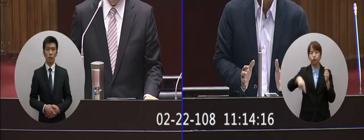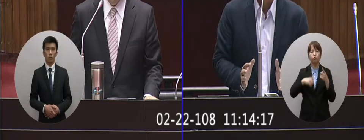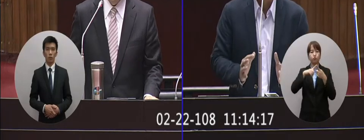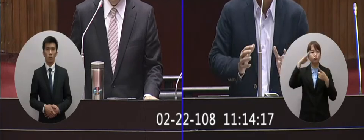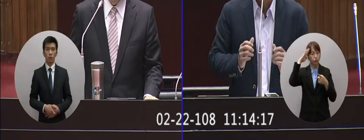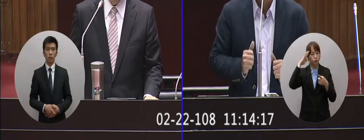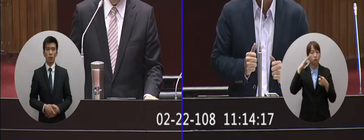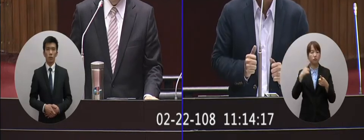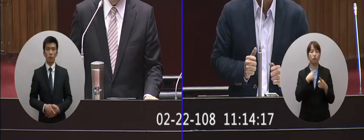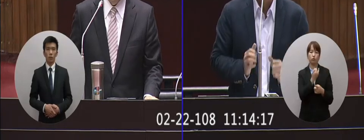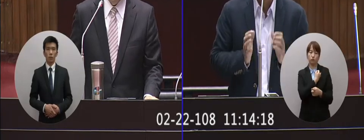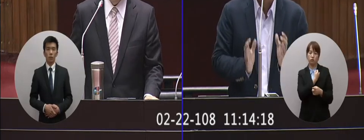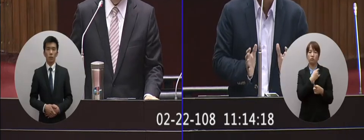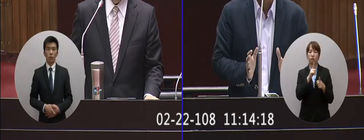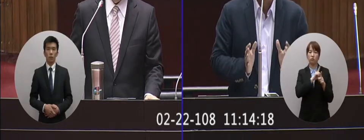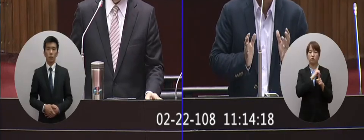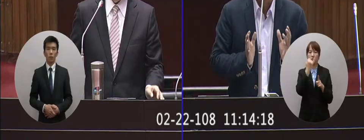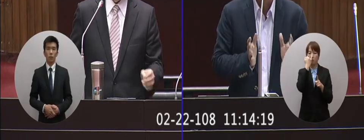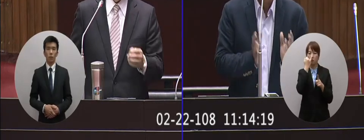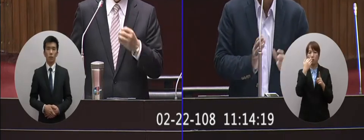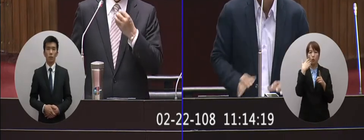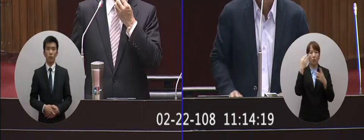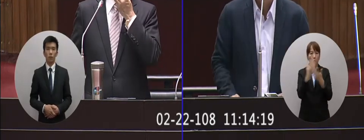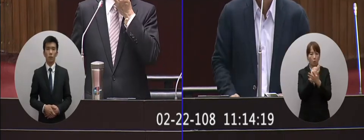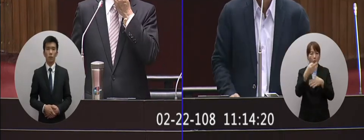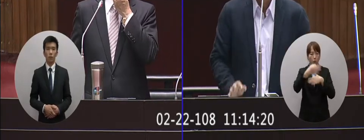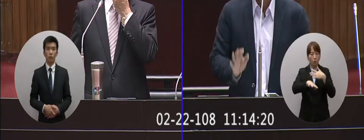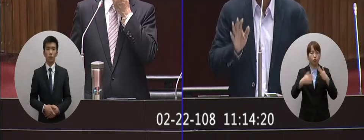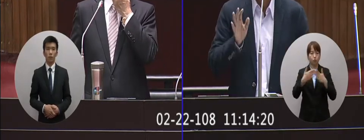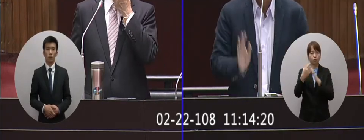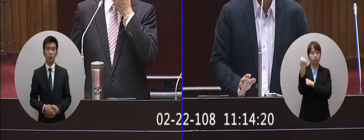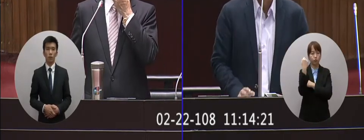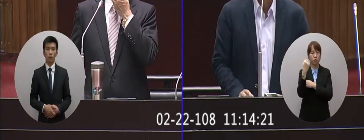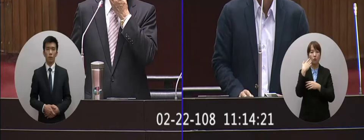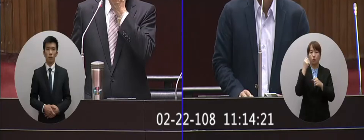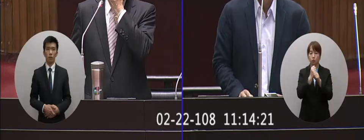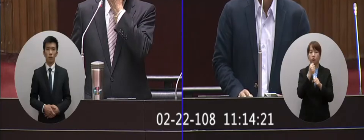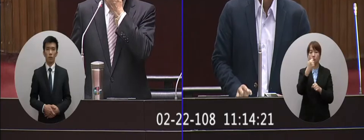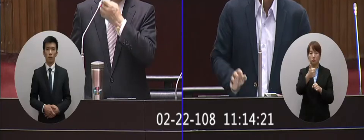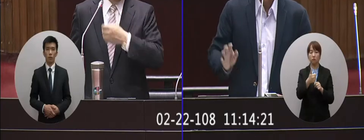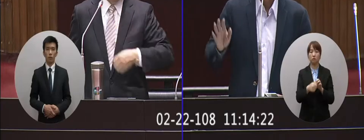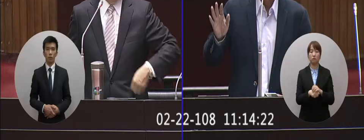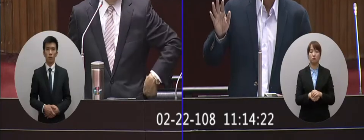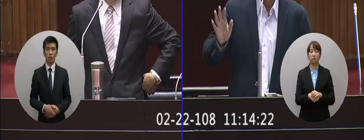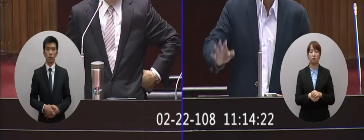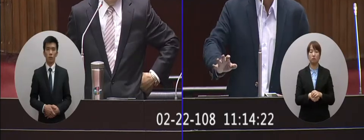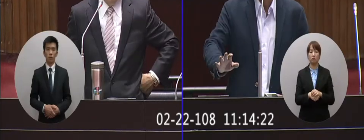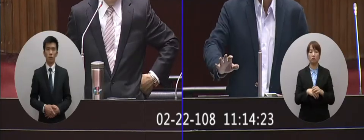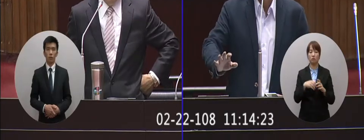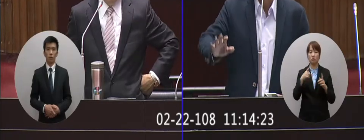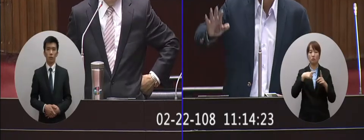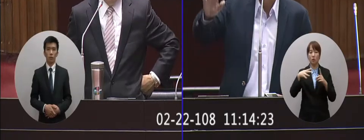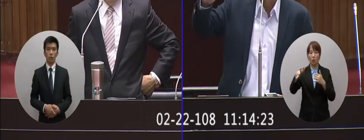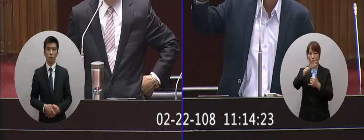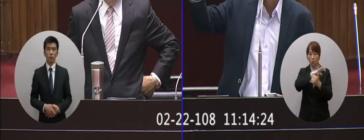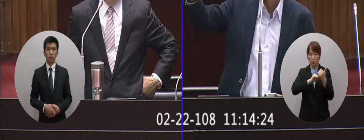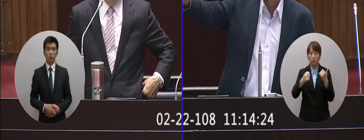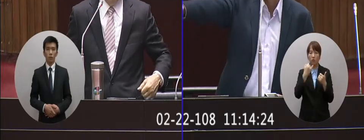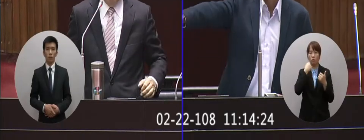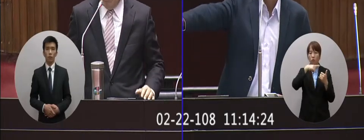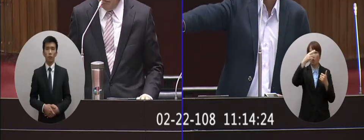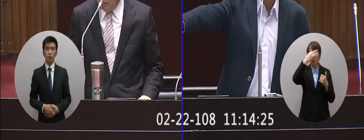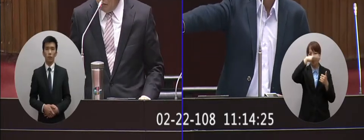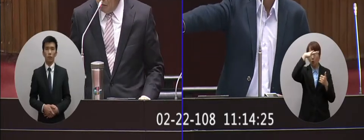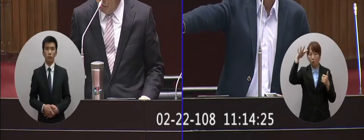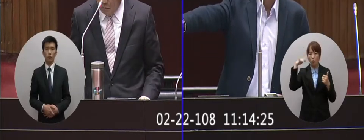声抱歉，我们要谦虚，就是说做不够的，我们再继续加强。但是我们做得不错的，所有全国民众会使去阮